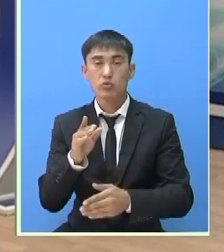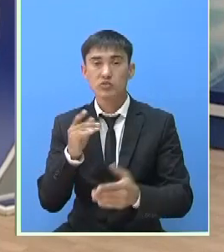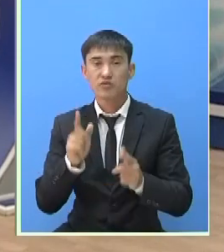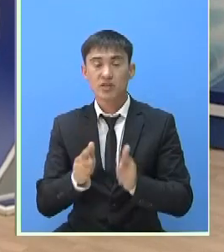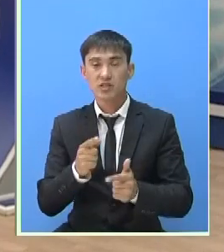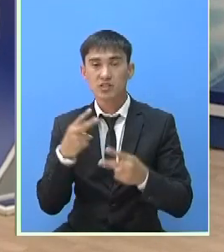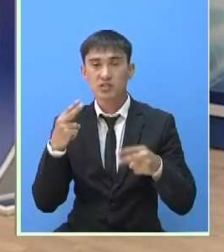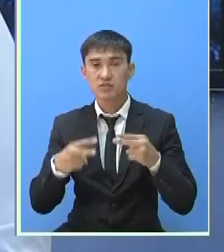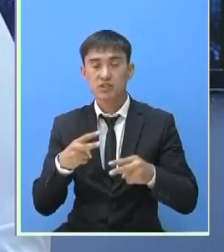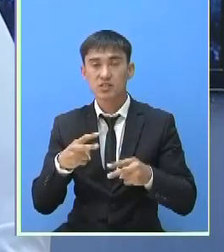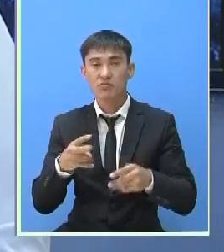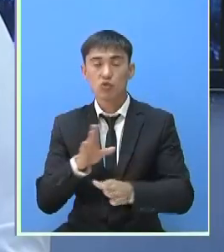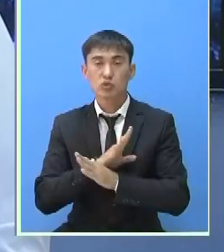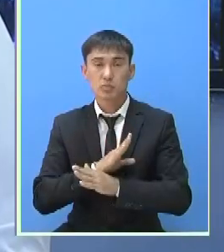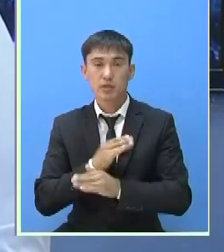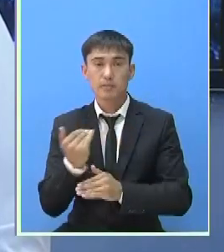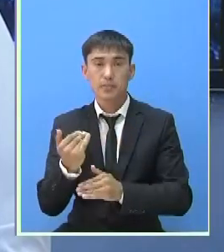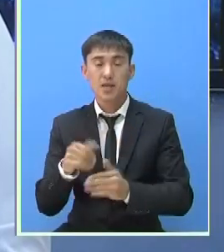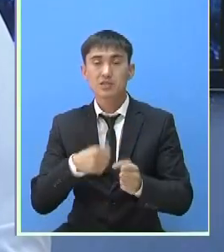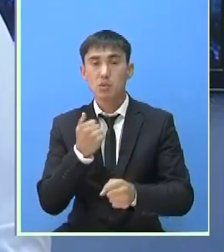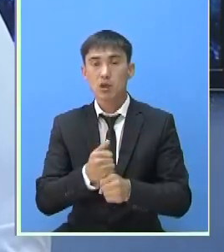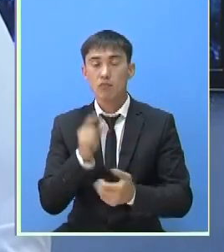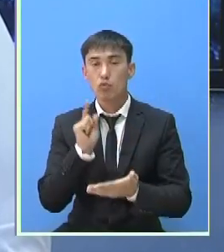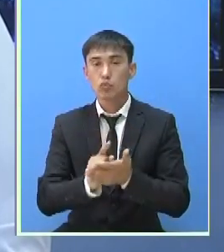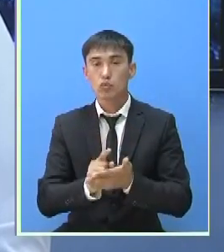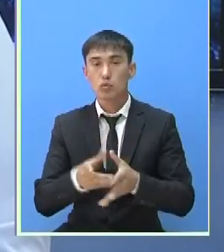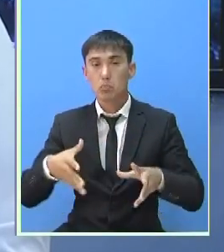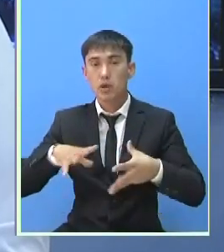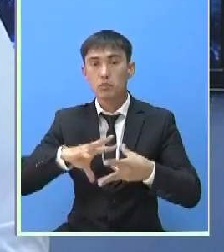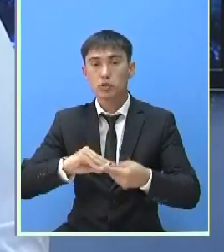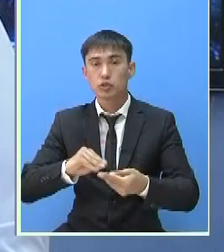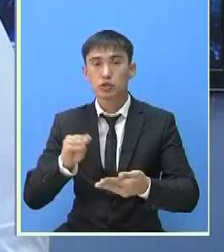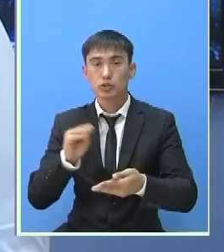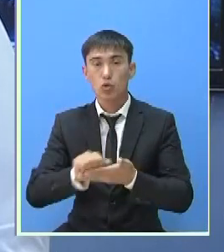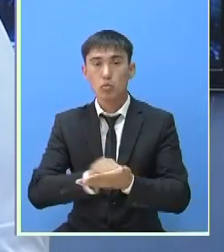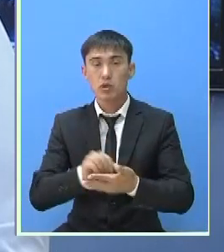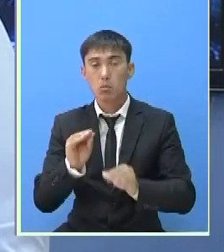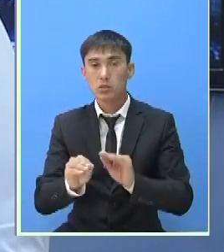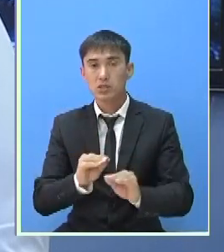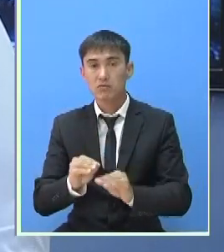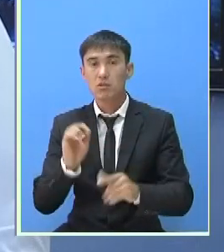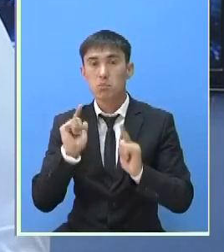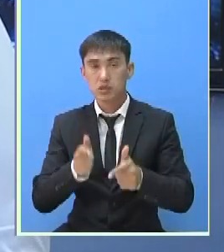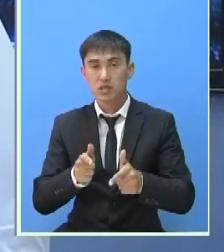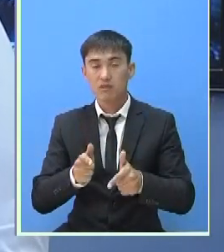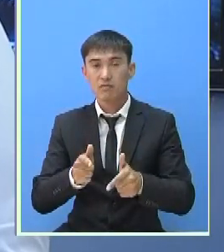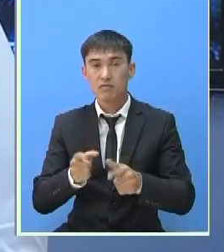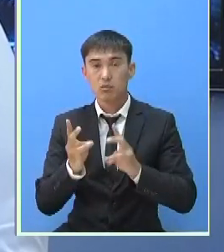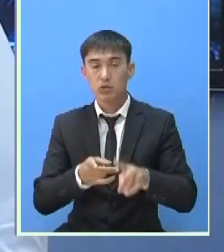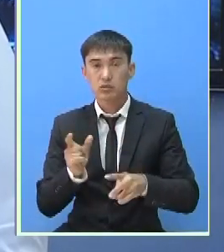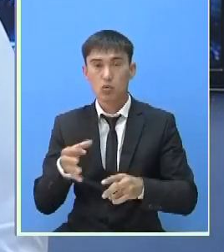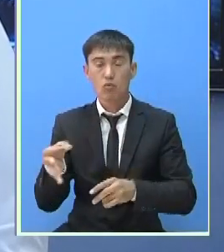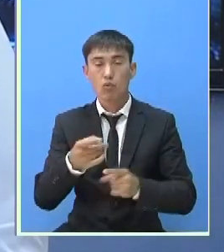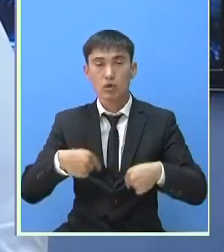смерти. И самое главное, он должен приобщить документы о постановлении о признании его потерпевшим органом, ведущим уголовный